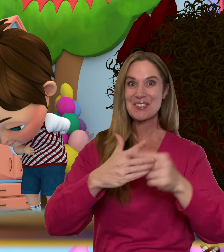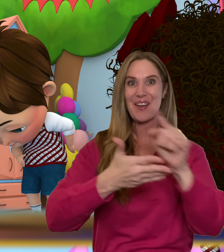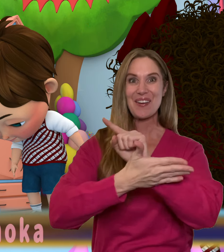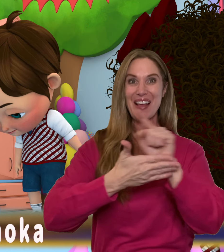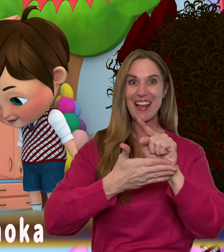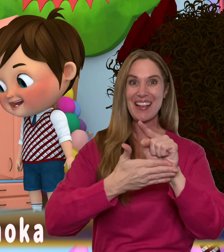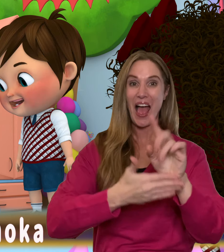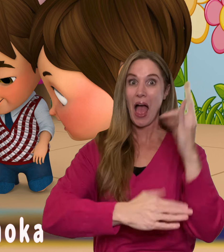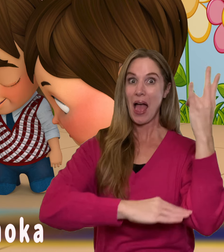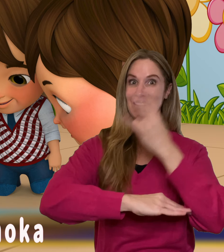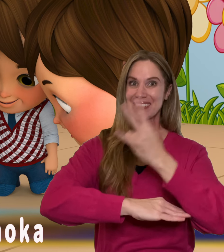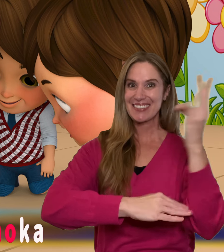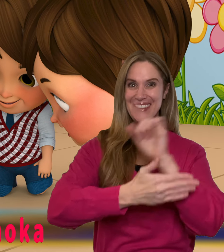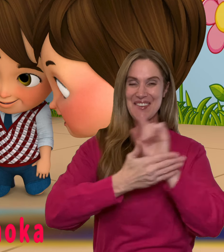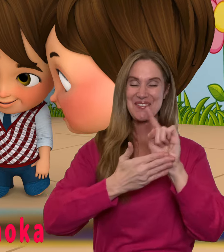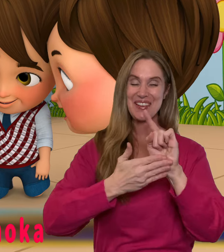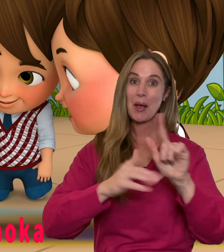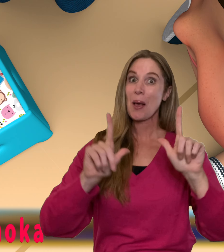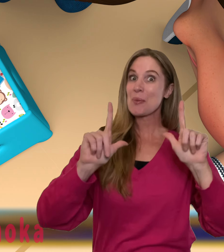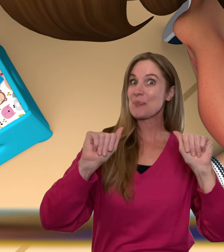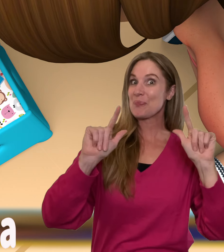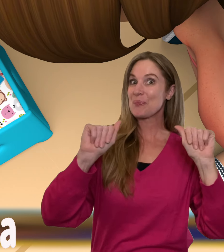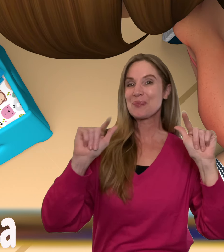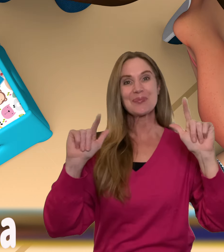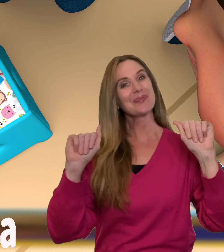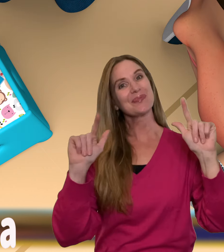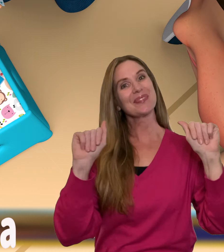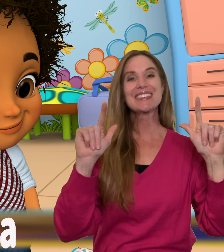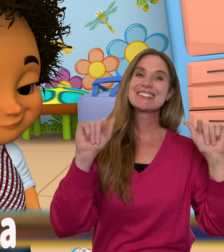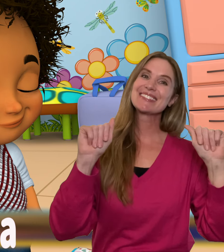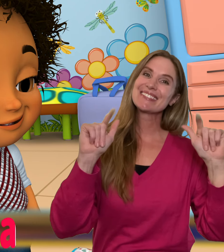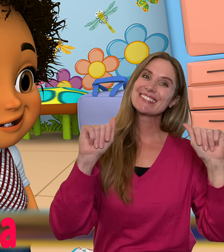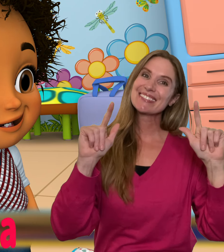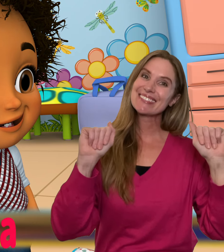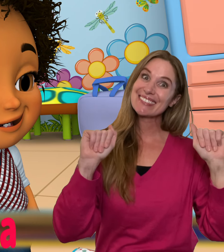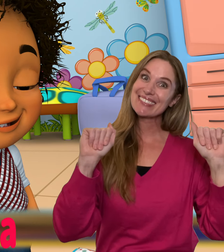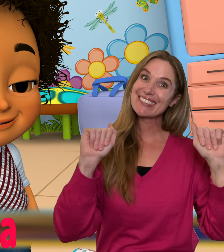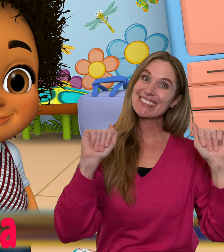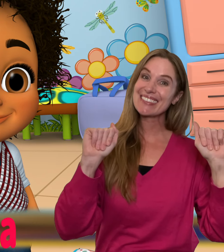火曜日週間にはなのかラ